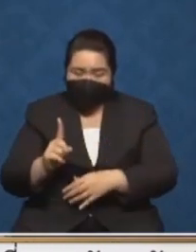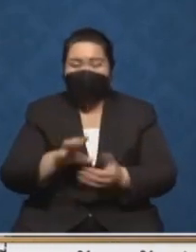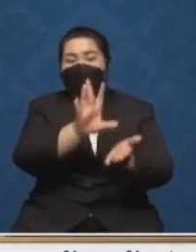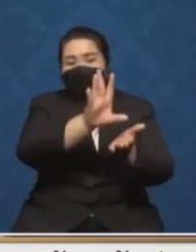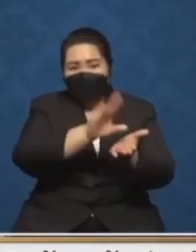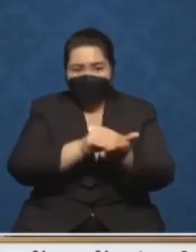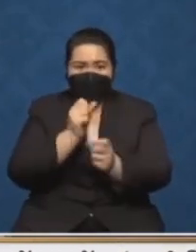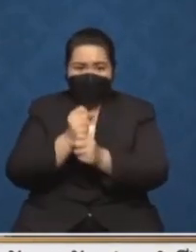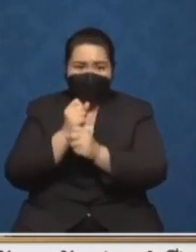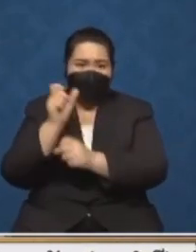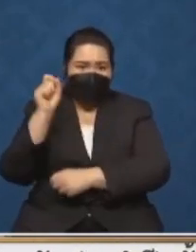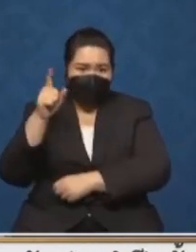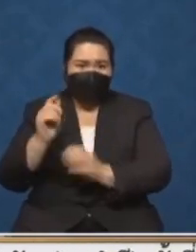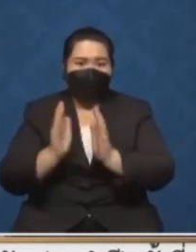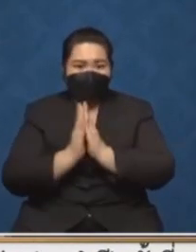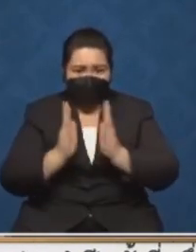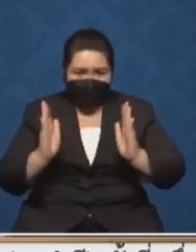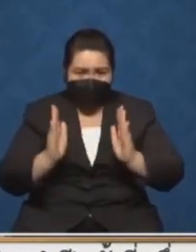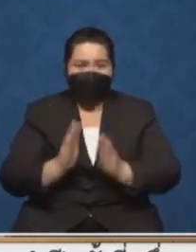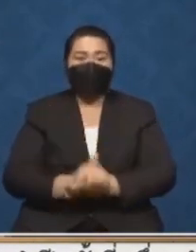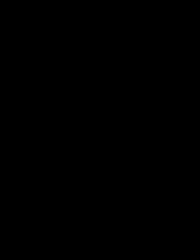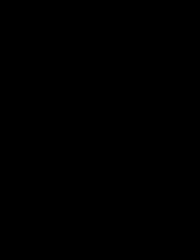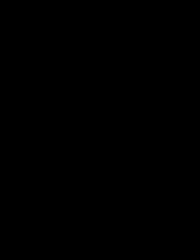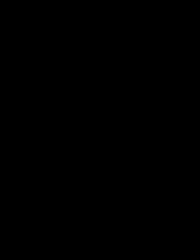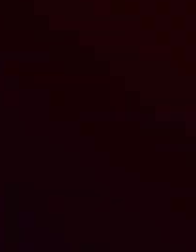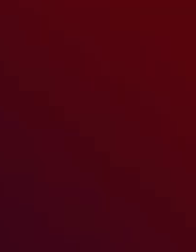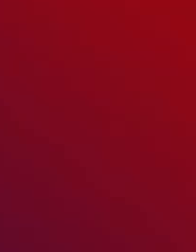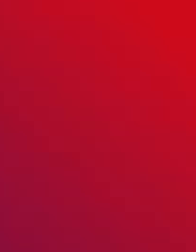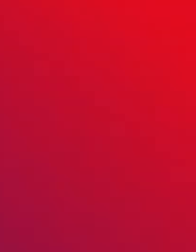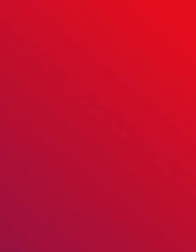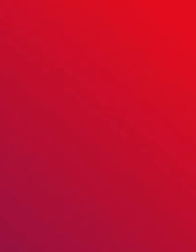เนินการโดยเรโดย ขอบคุมาตรประทครัขอบคุณนะครั